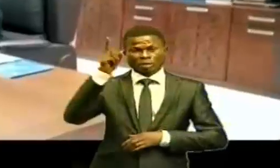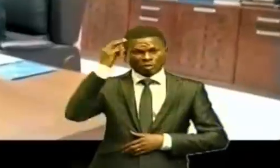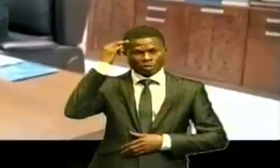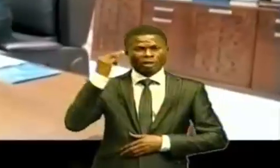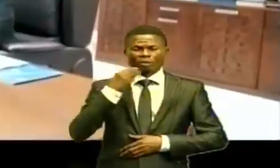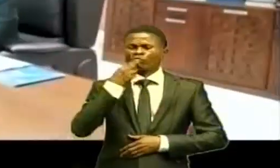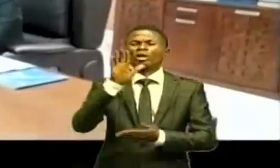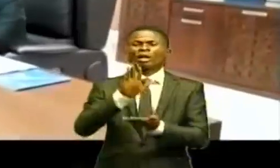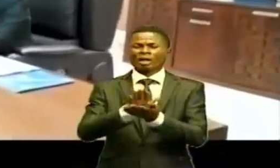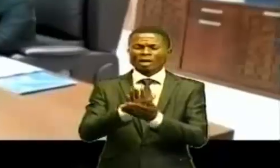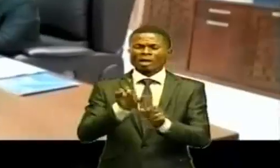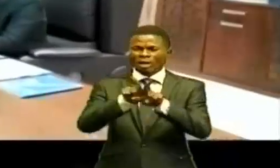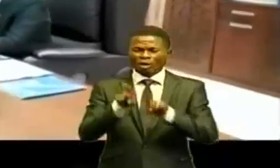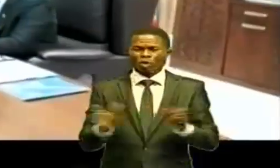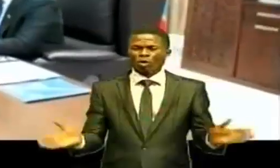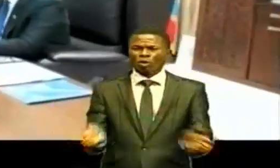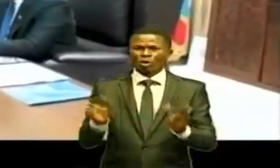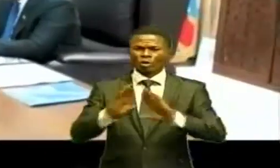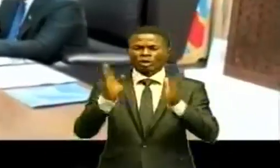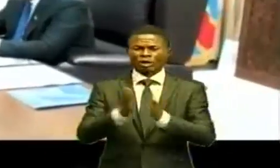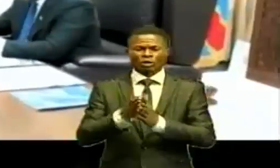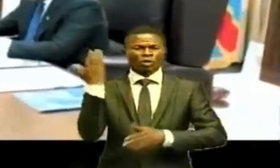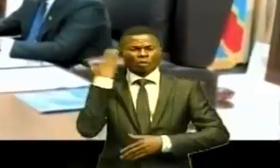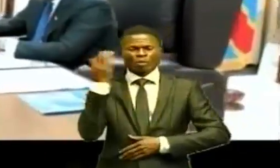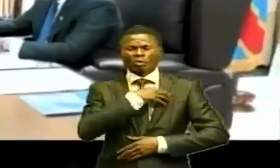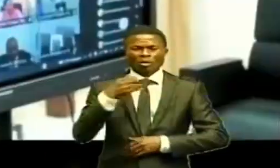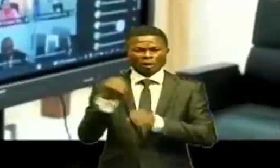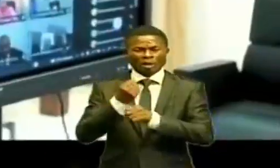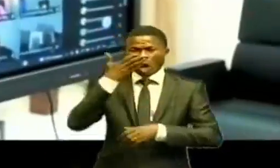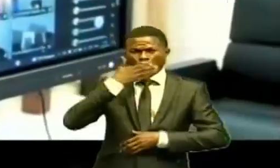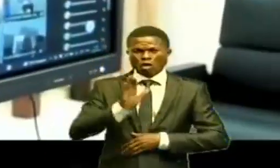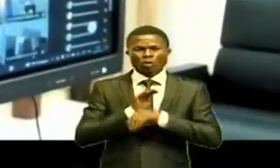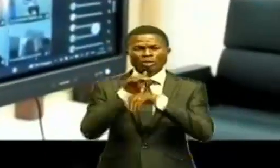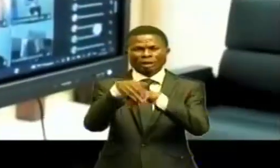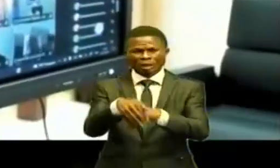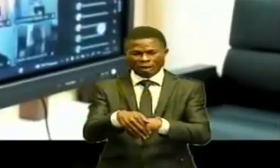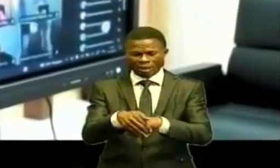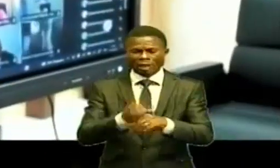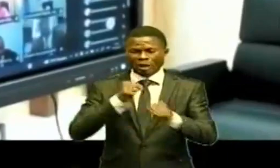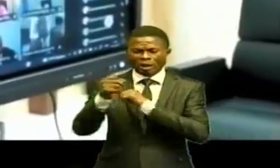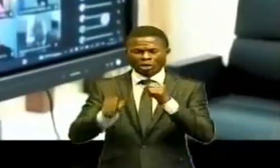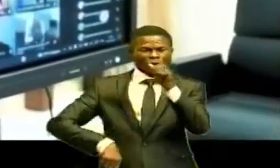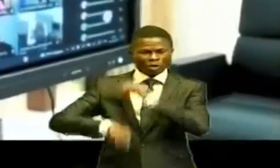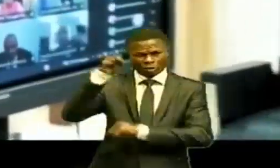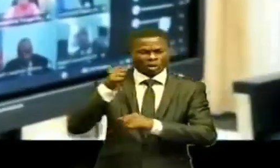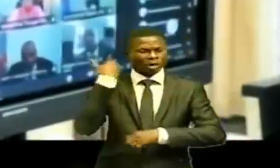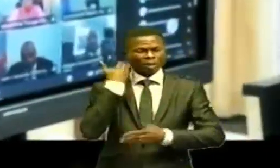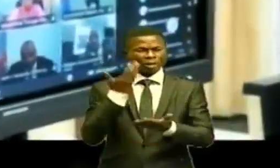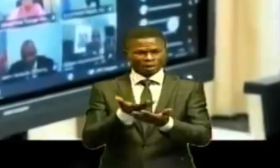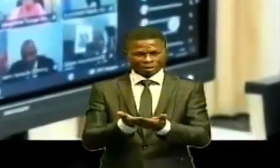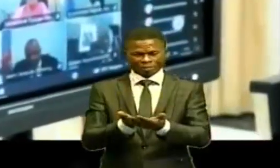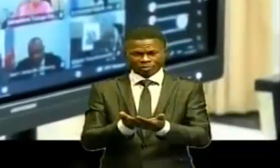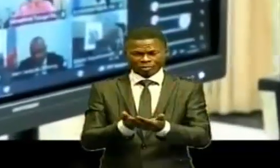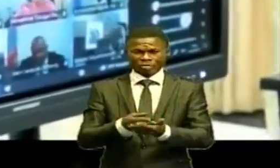a félicité et encouragé tous les professionnels de santé qui se sont engagés dans cette riposte.